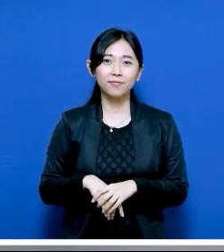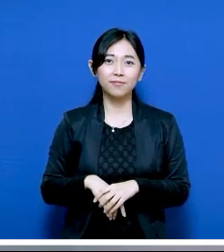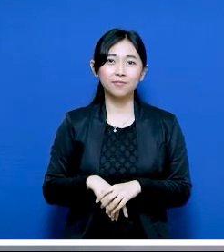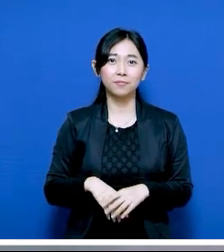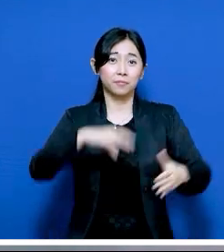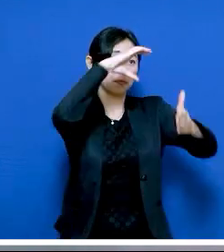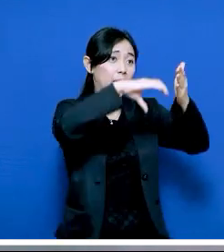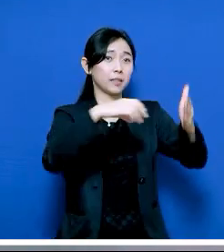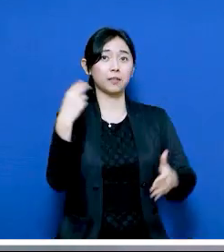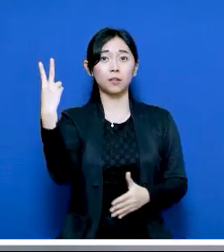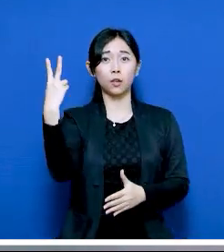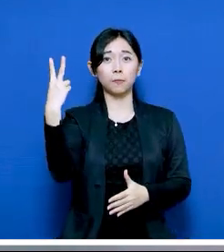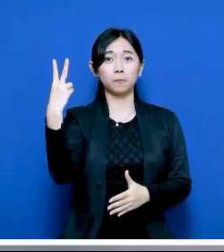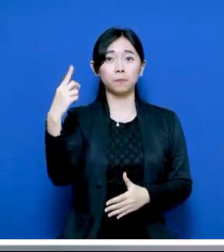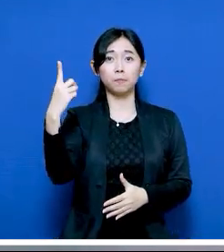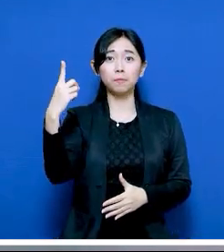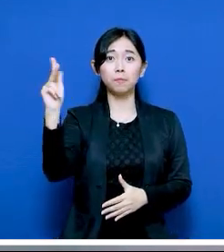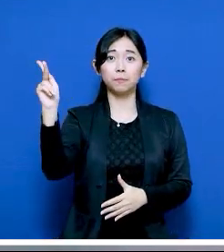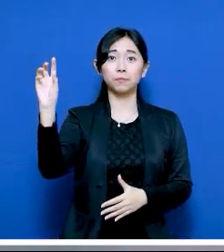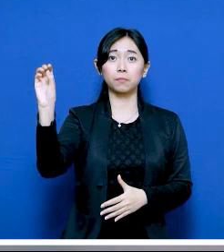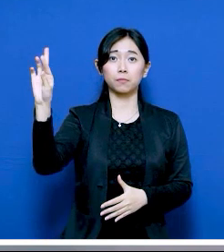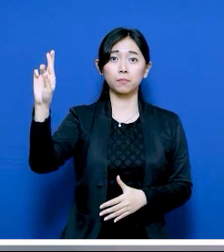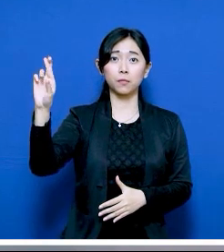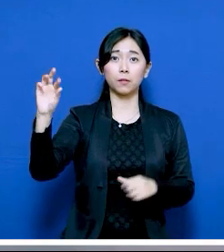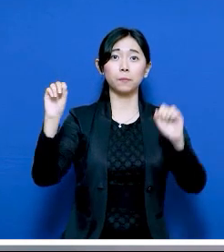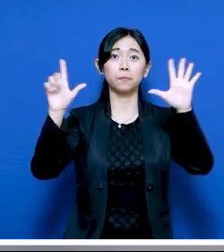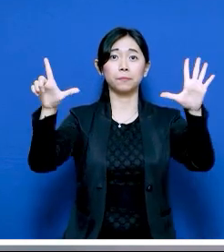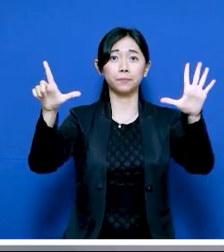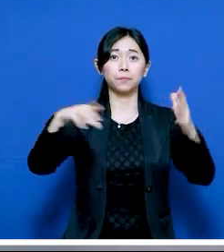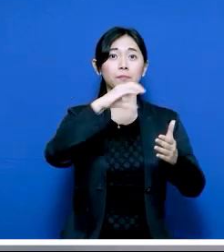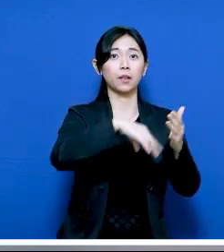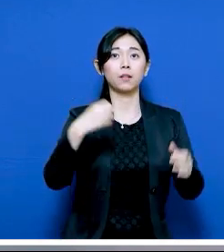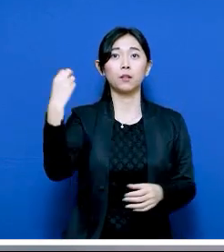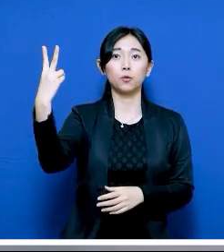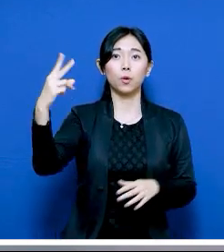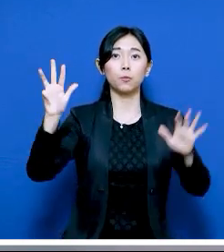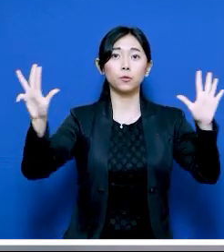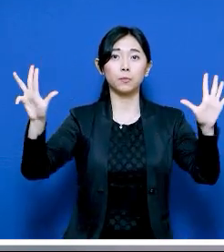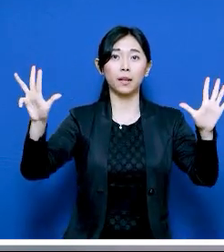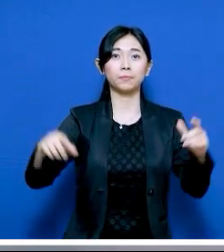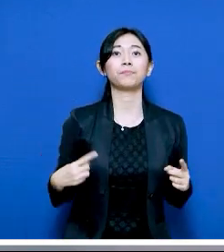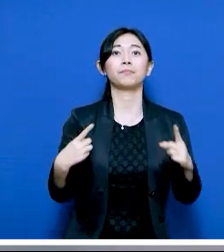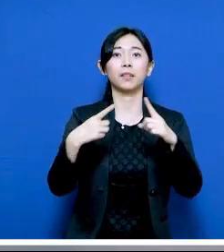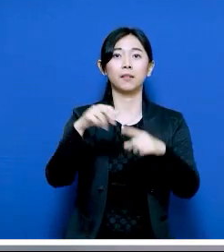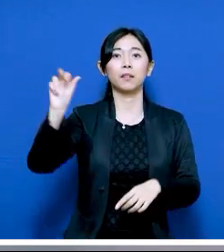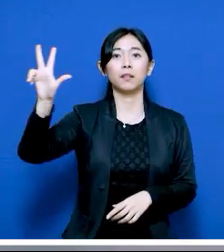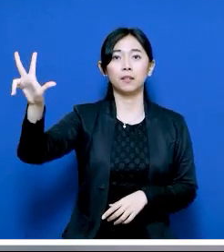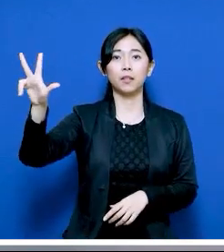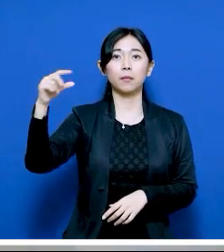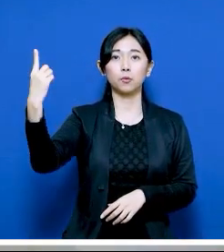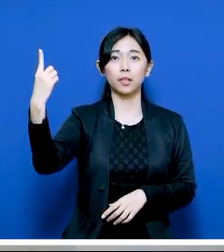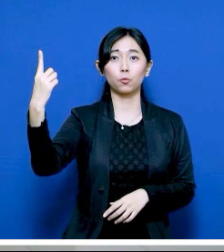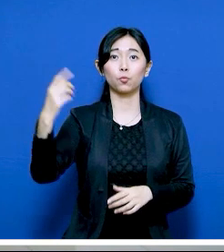Bacaan kedua, dari 1 Korintus pasal 7 ayat 29 sampai